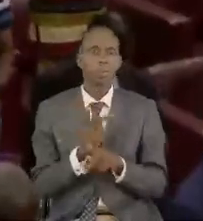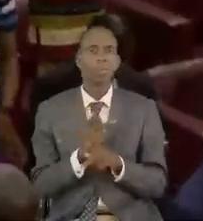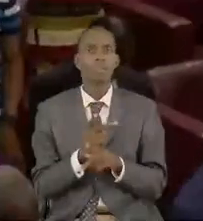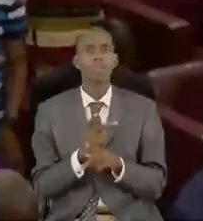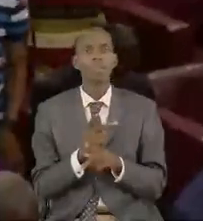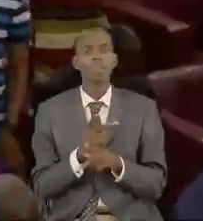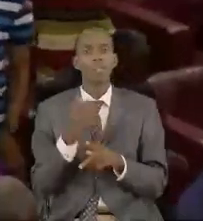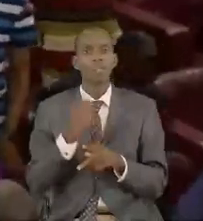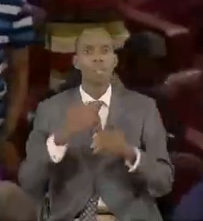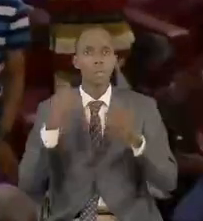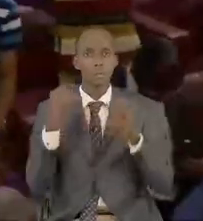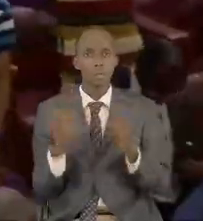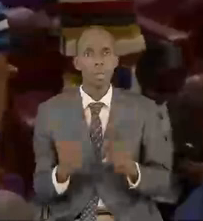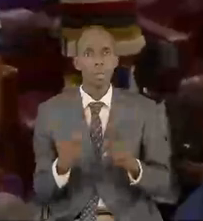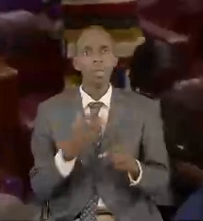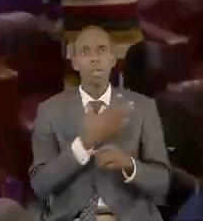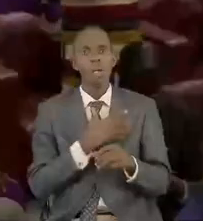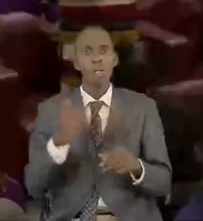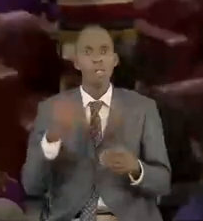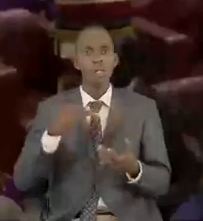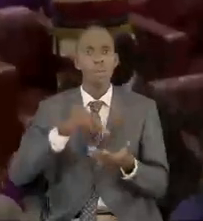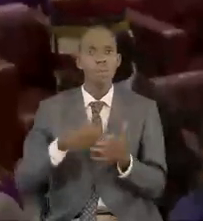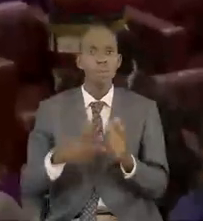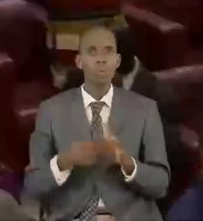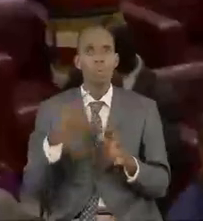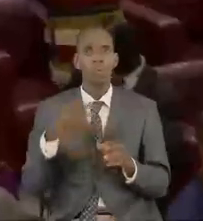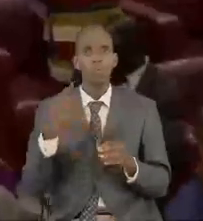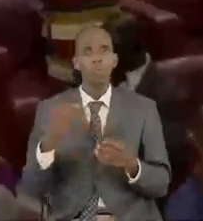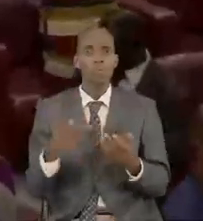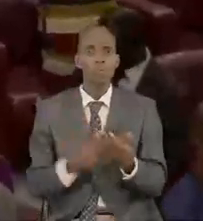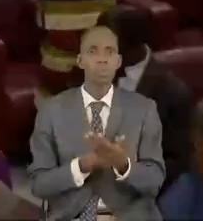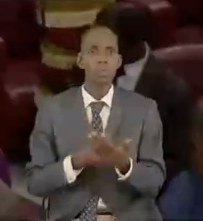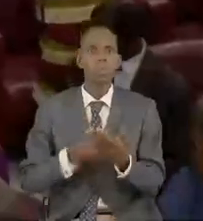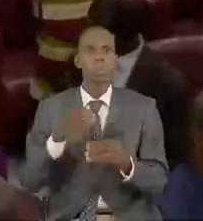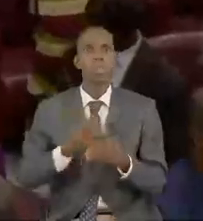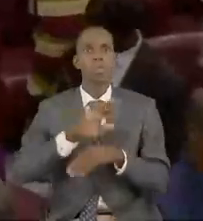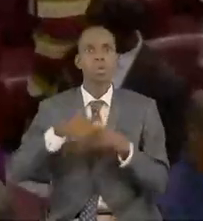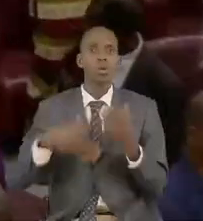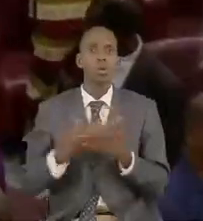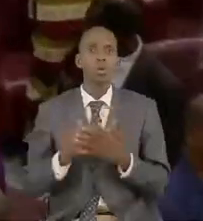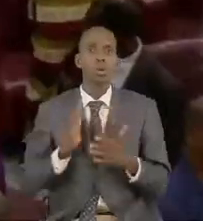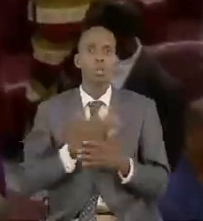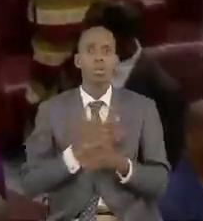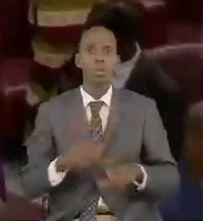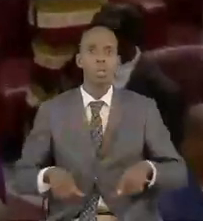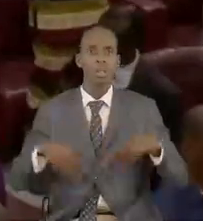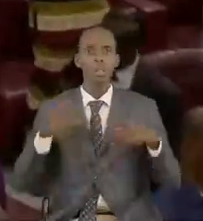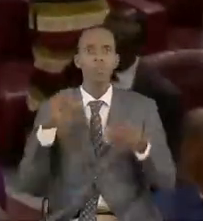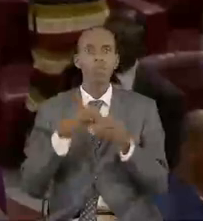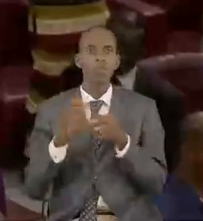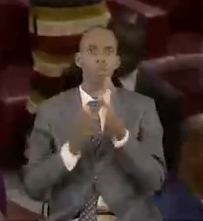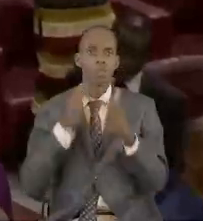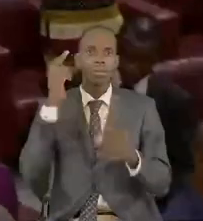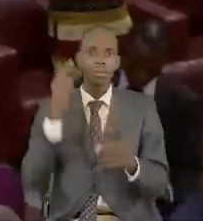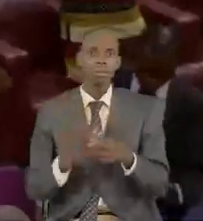la puissance et l'objectif de l'Évangile dans nos vieux nom de Jésus-Christ